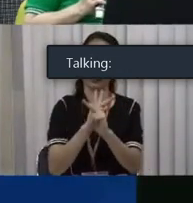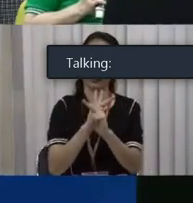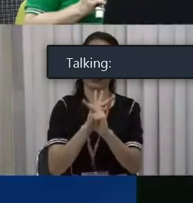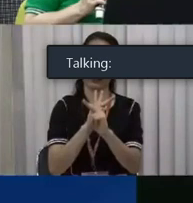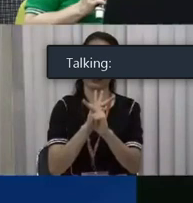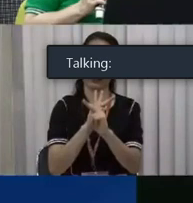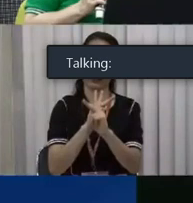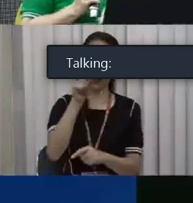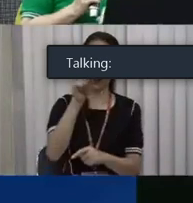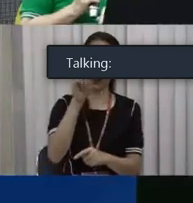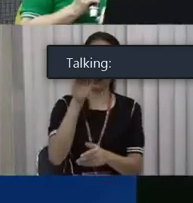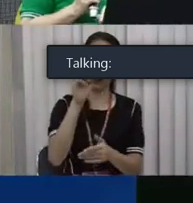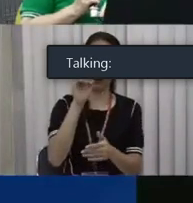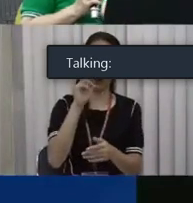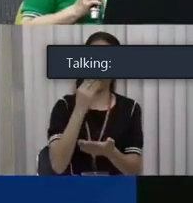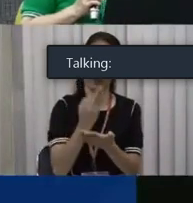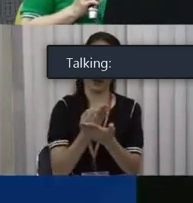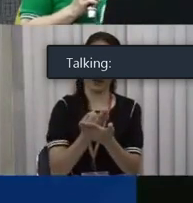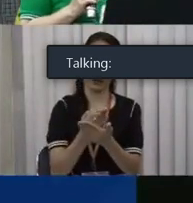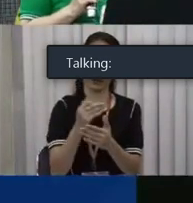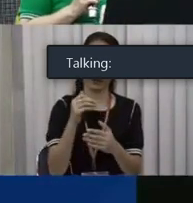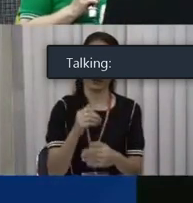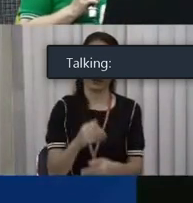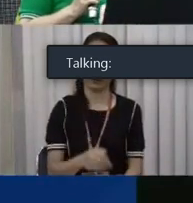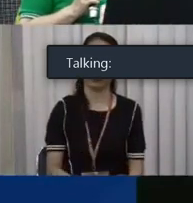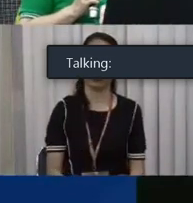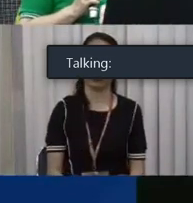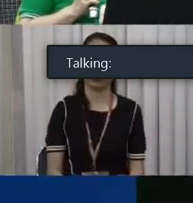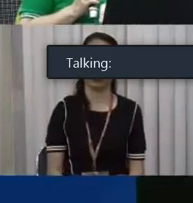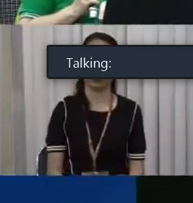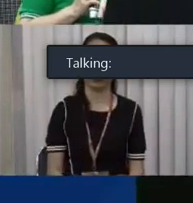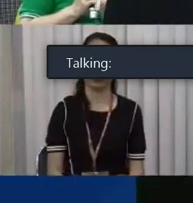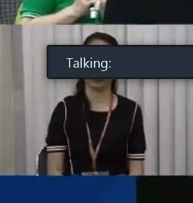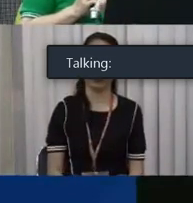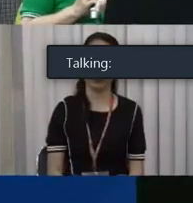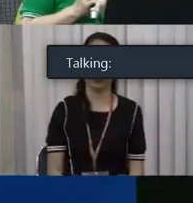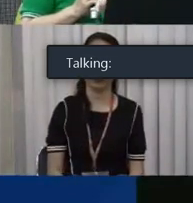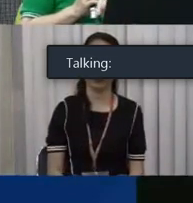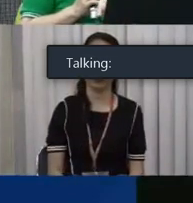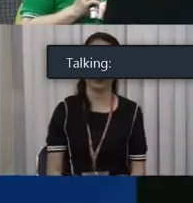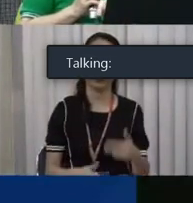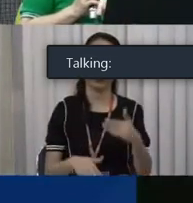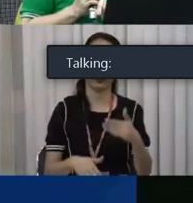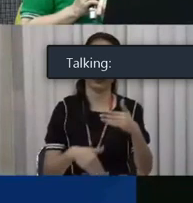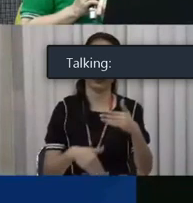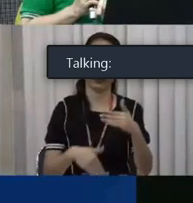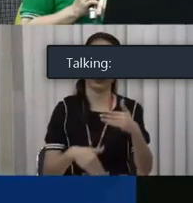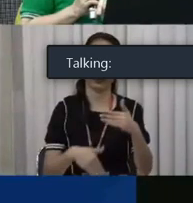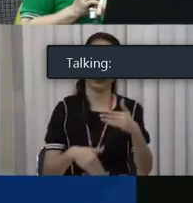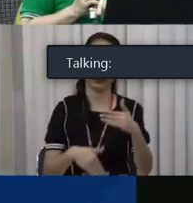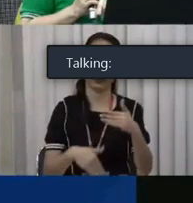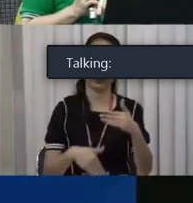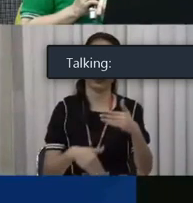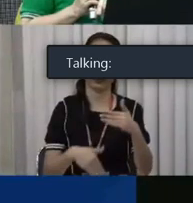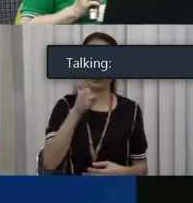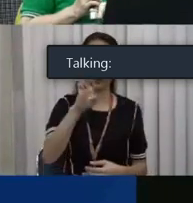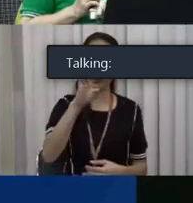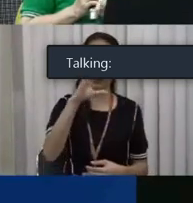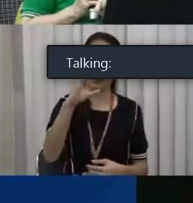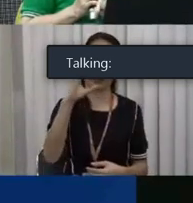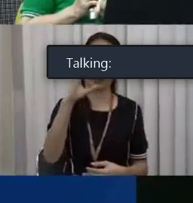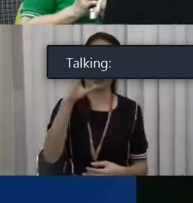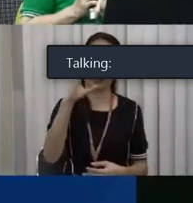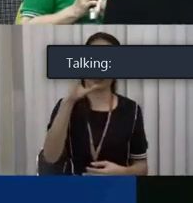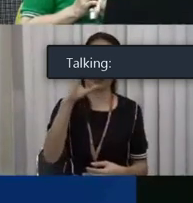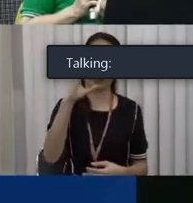So ECC, gi-mention na ni nato ganina under ni sa DOLI, Employees Compensation Commission, under sa DOLI